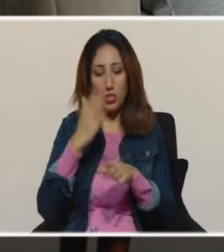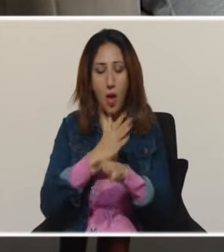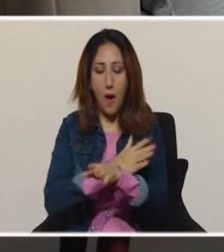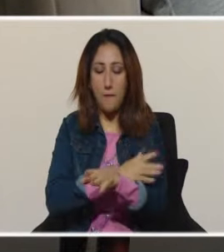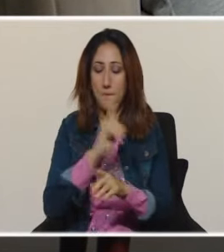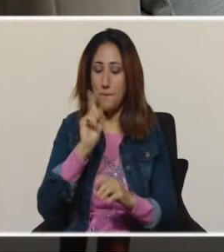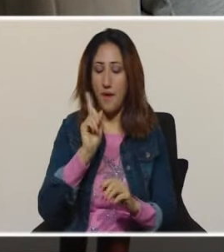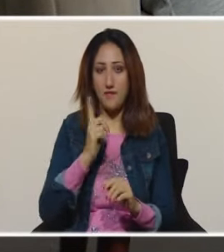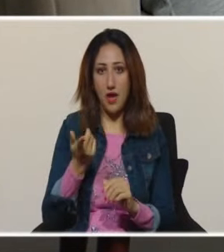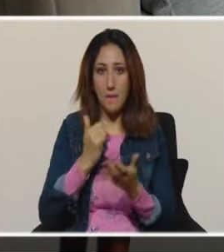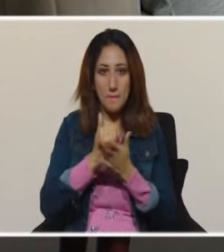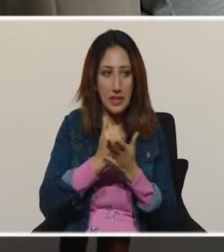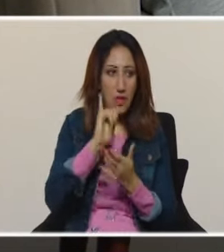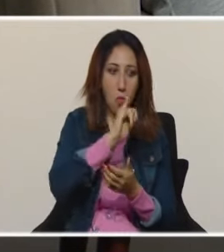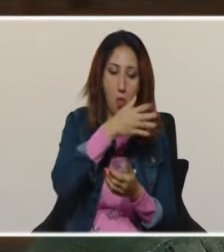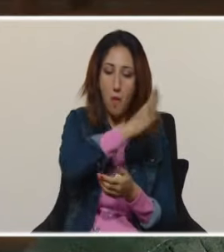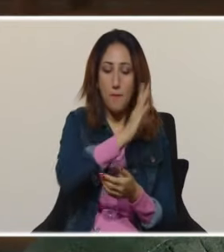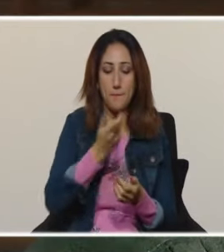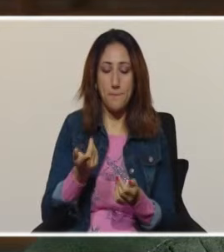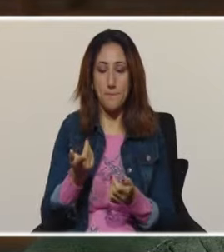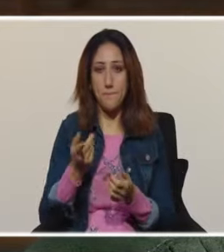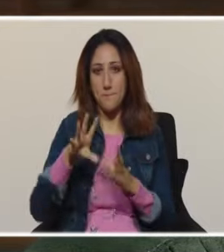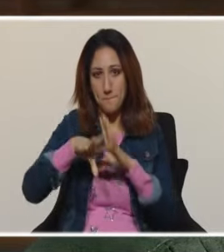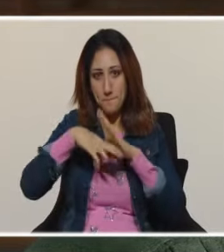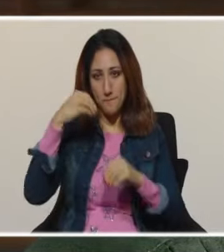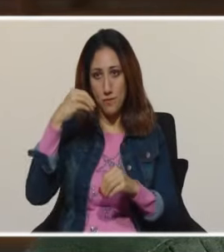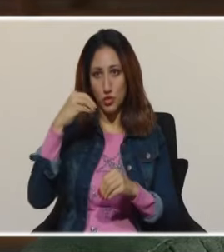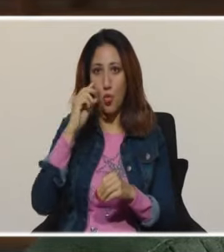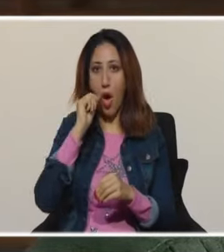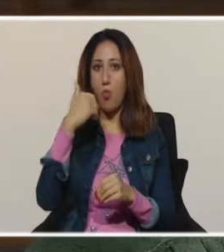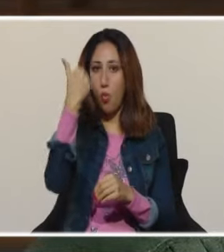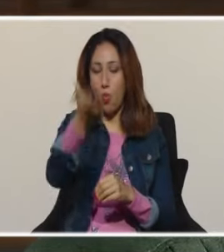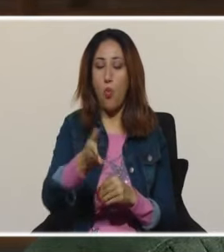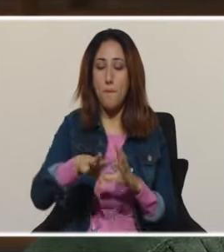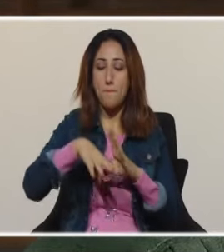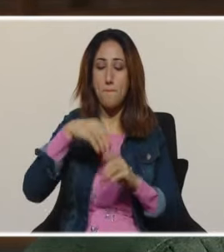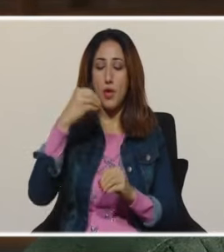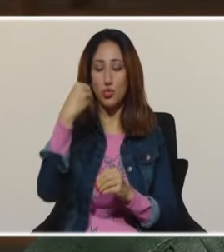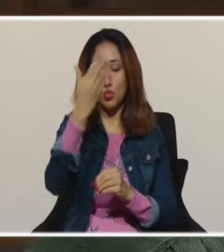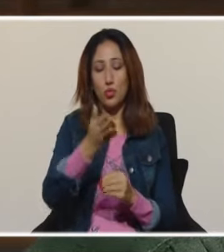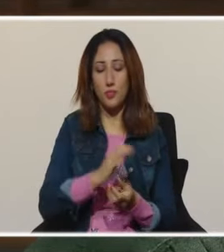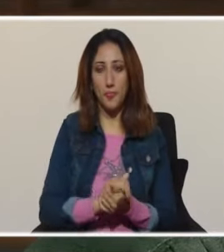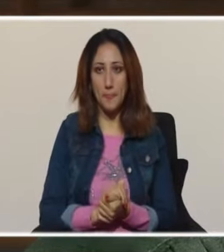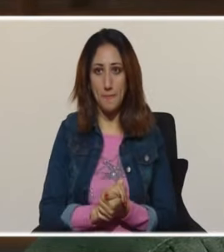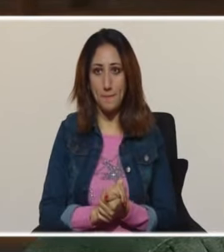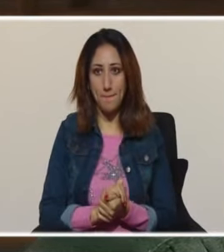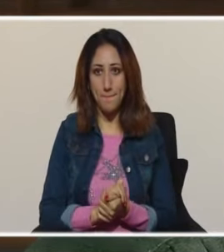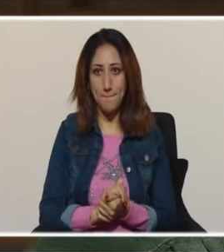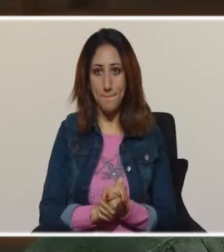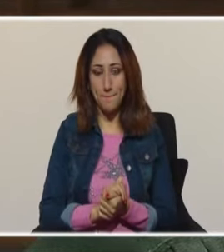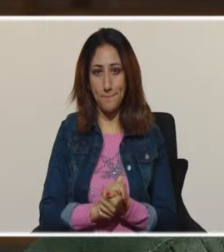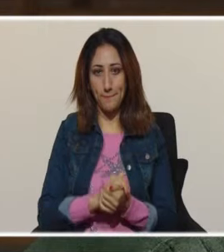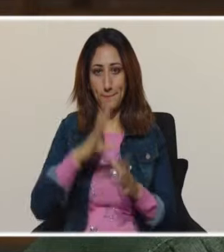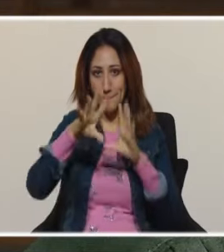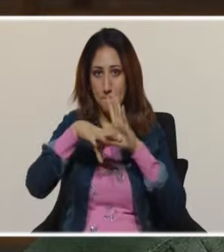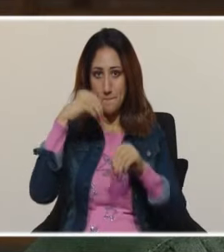مش هتقدر تاخد بالها من دراستها. يعني هتعملوا مشروع للحاج احمد؟ بأمر الله. هتعملوا مشروع ايه؟ احنا